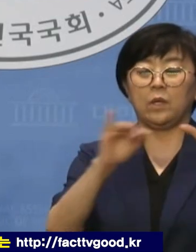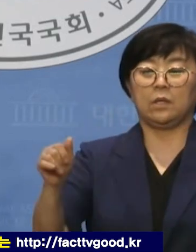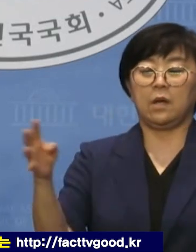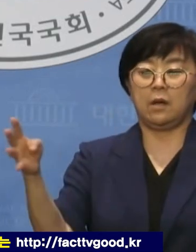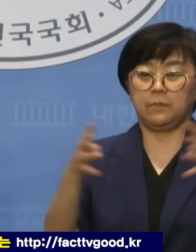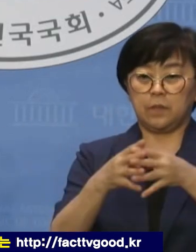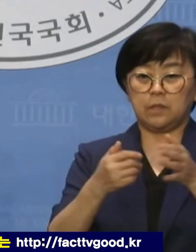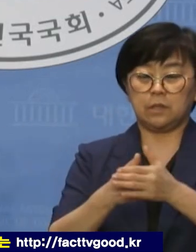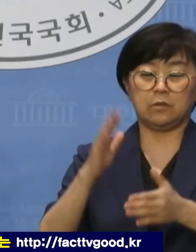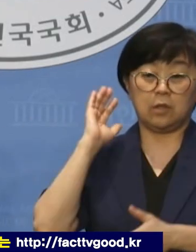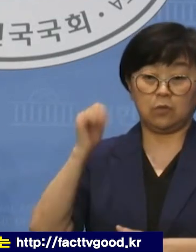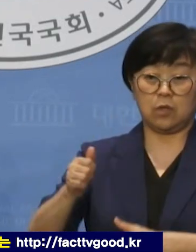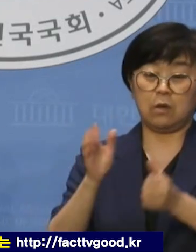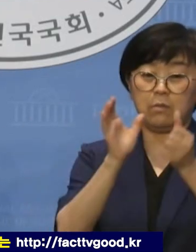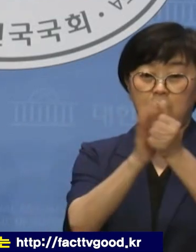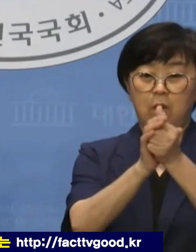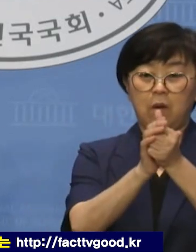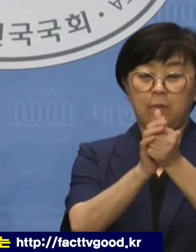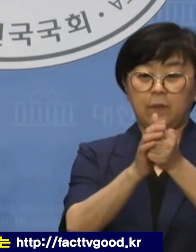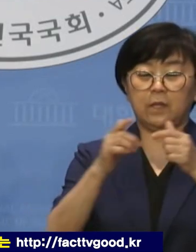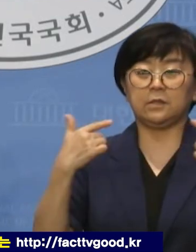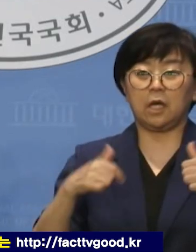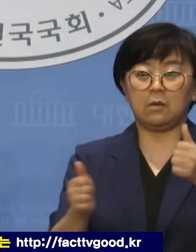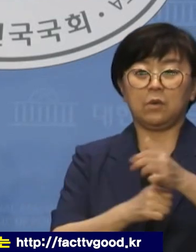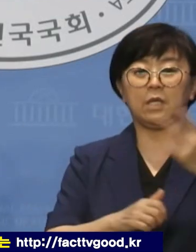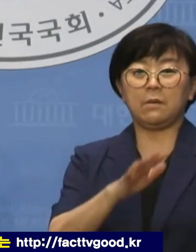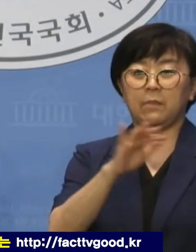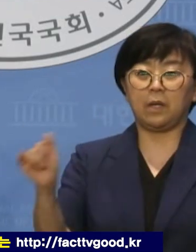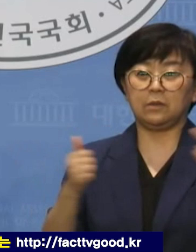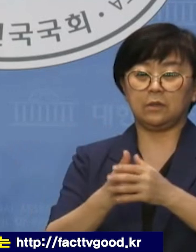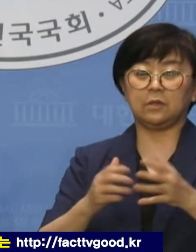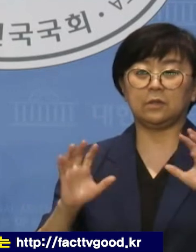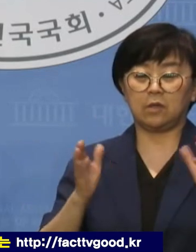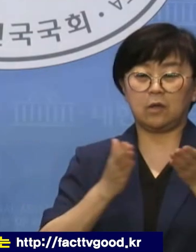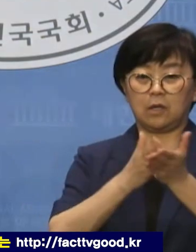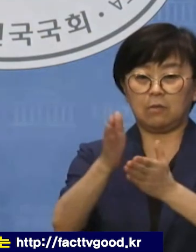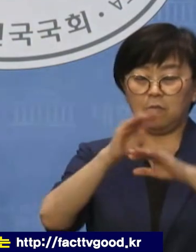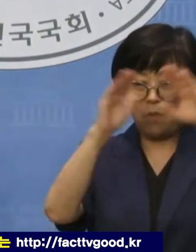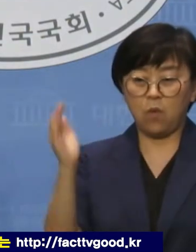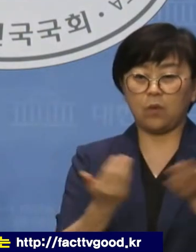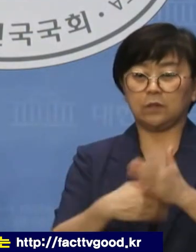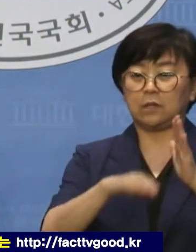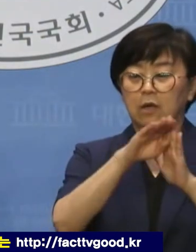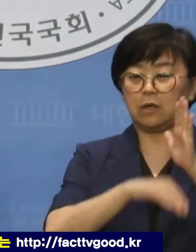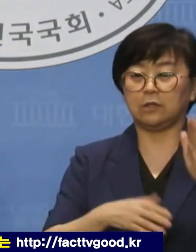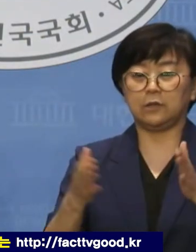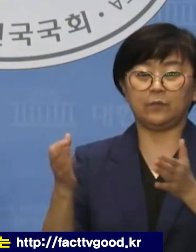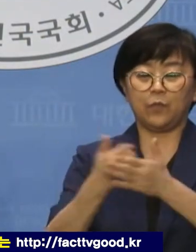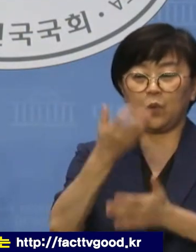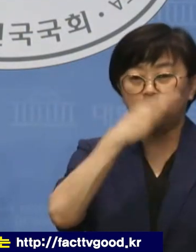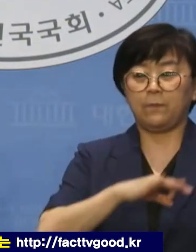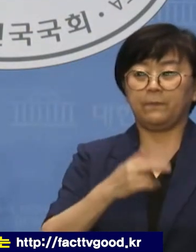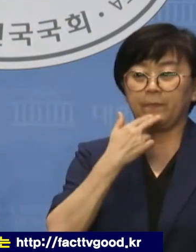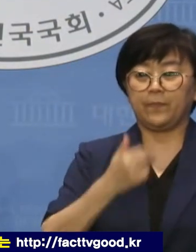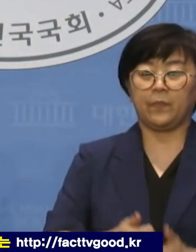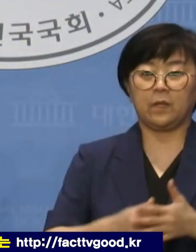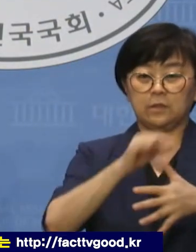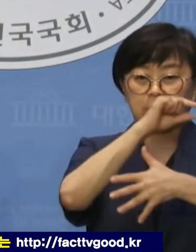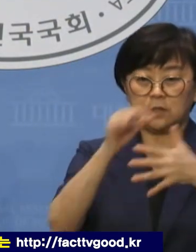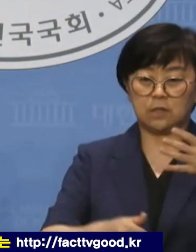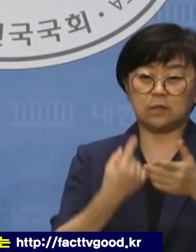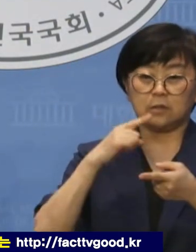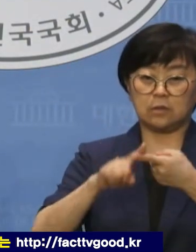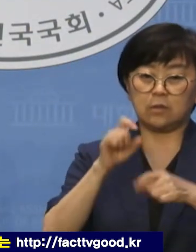합의제 방통위에서 대통령이 임명한 상임위원 2인만으로 의결하게 될 모든 안건은 무효입니다.